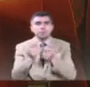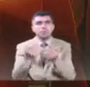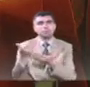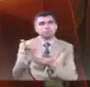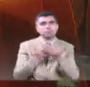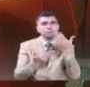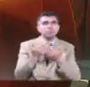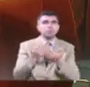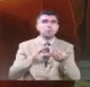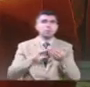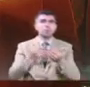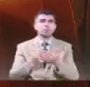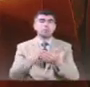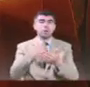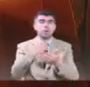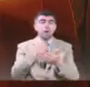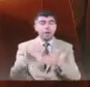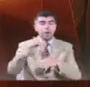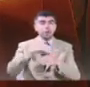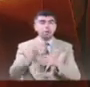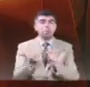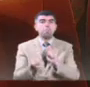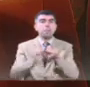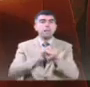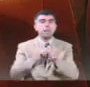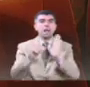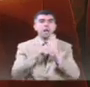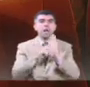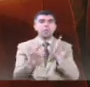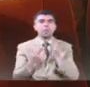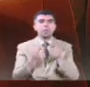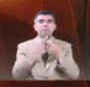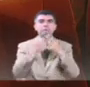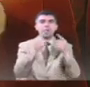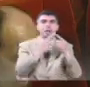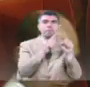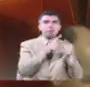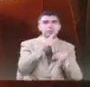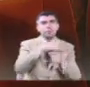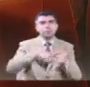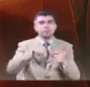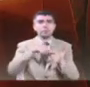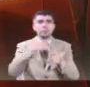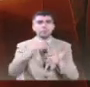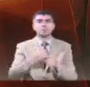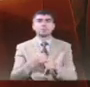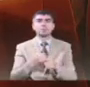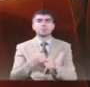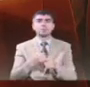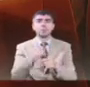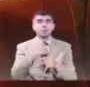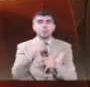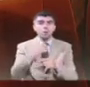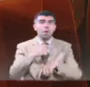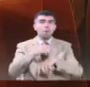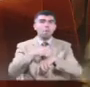مشروع قانون المسطرة المدنية تضمن مجموعة من المقتضيات التي ستساعد على ذلك، ونظرا لعامل